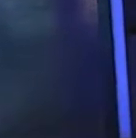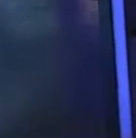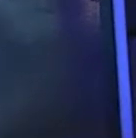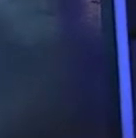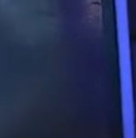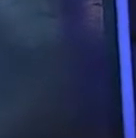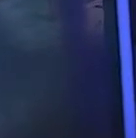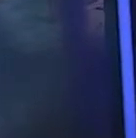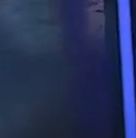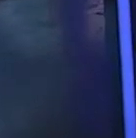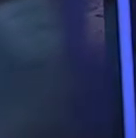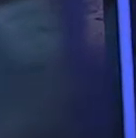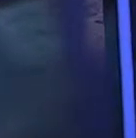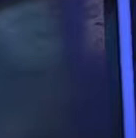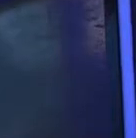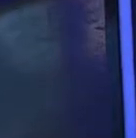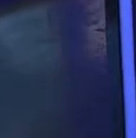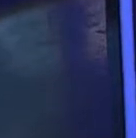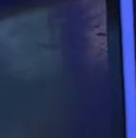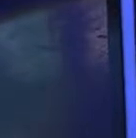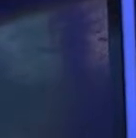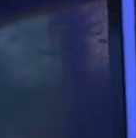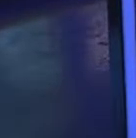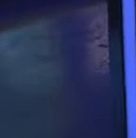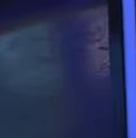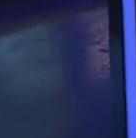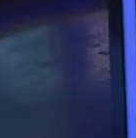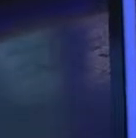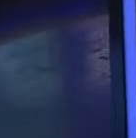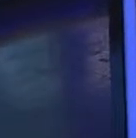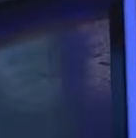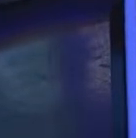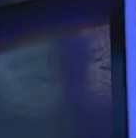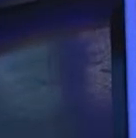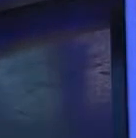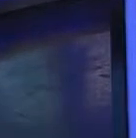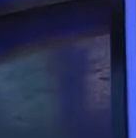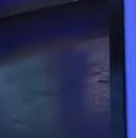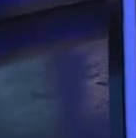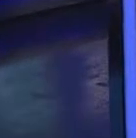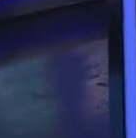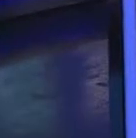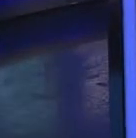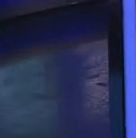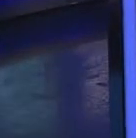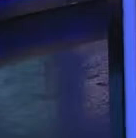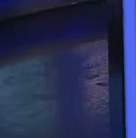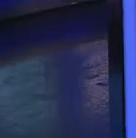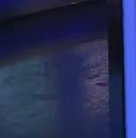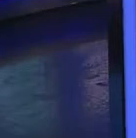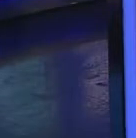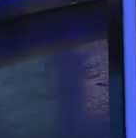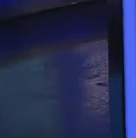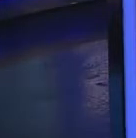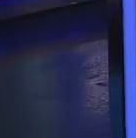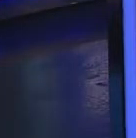ציבורית, שזה משהו טעון, ואנחנו יודעים שזה משהו טעון, ואנחנו רוצים לדבר עליו. איתי נמצאת דוקטור סמדר איצקוביץ', לשעבר